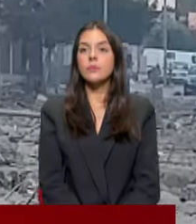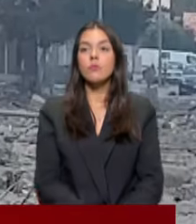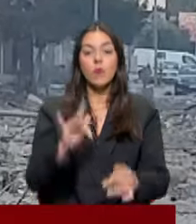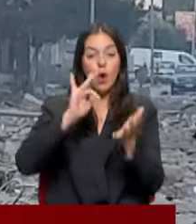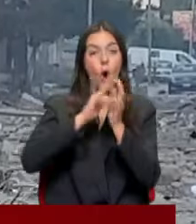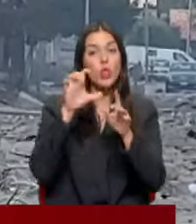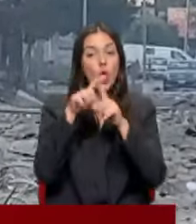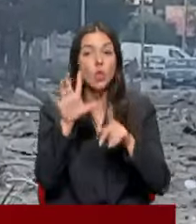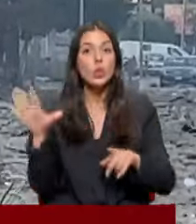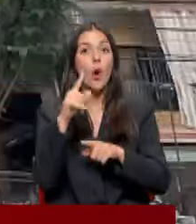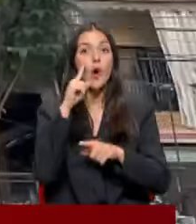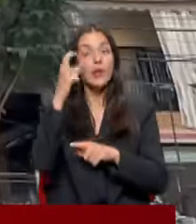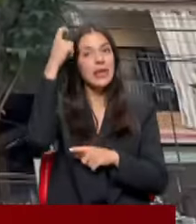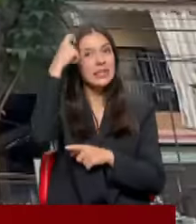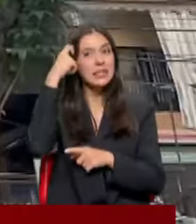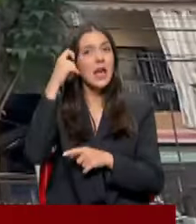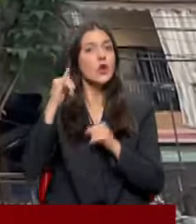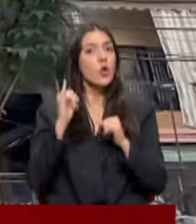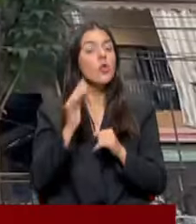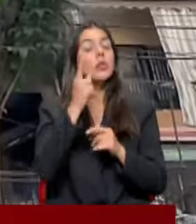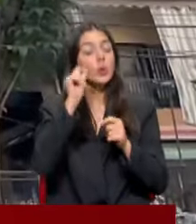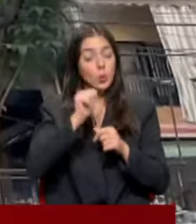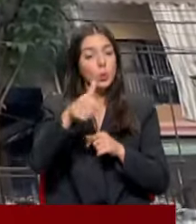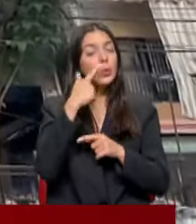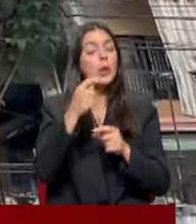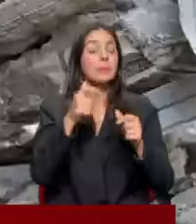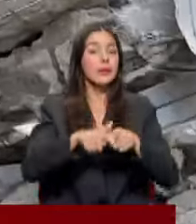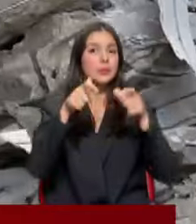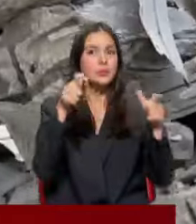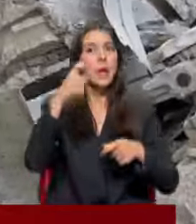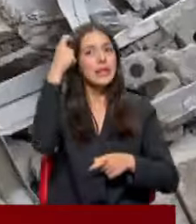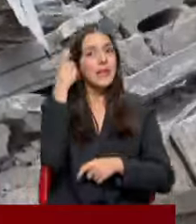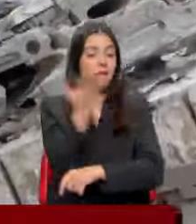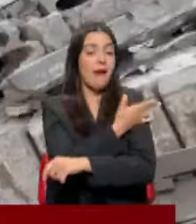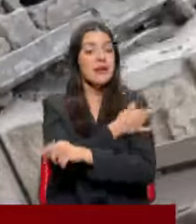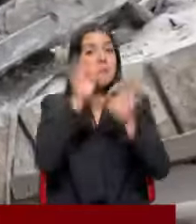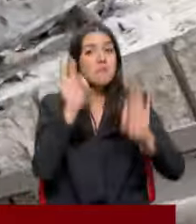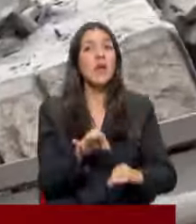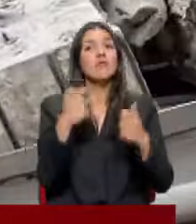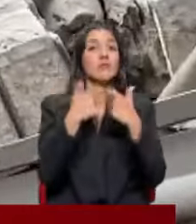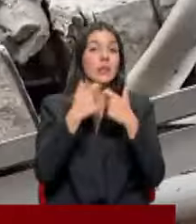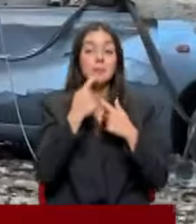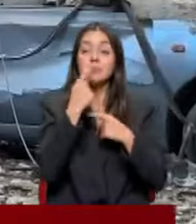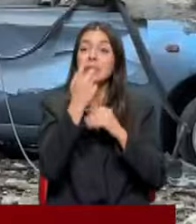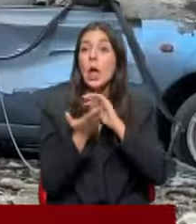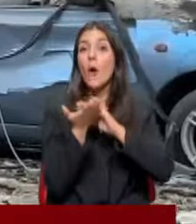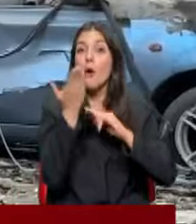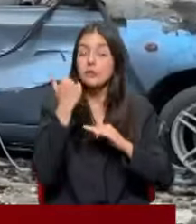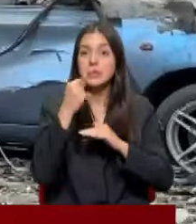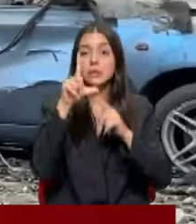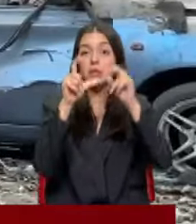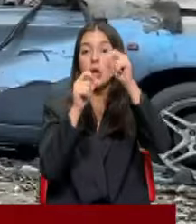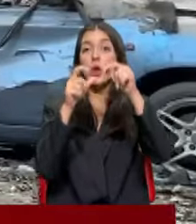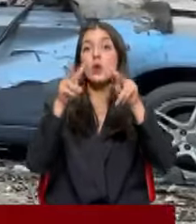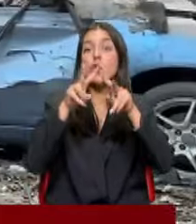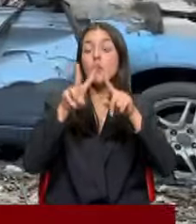Orta Doğu'da İsrail zulmü gün geçtikçe artıyor. İsrail, Gazze'ye başlattığı saldırıların birinci yılı öncesinde Lübnan'da